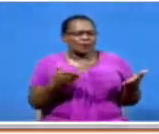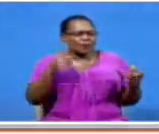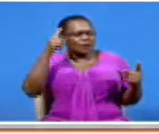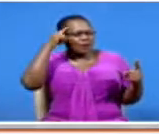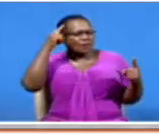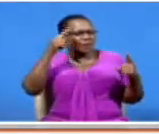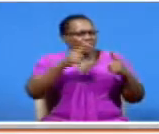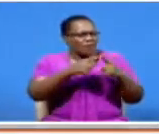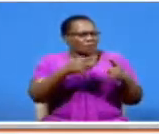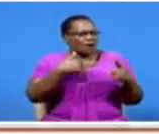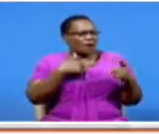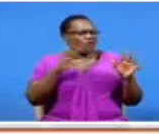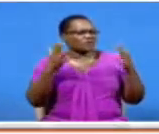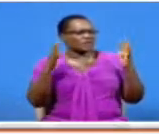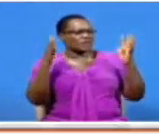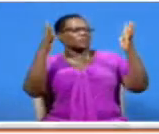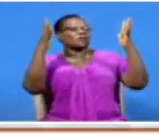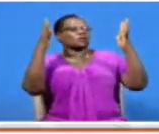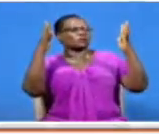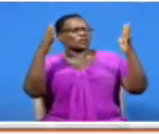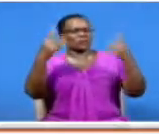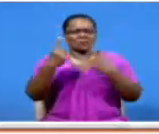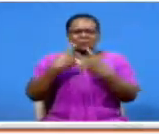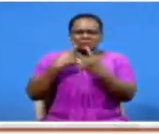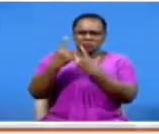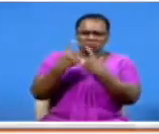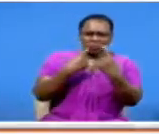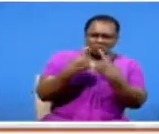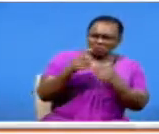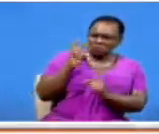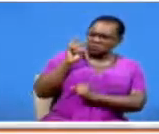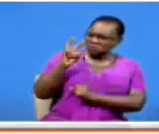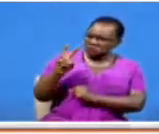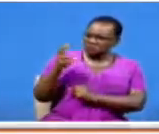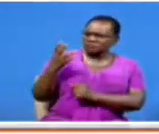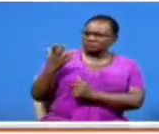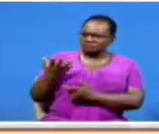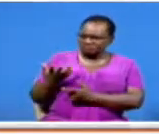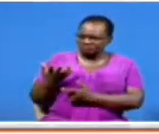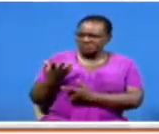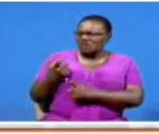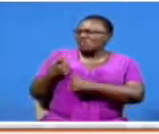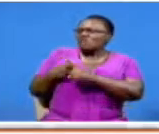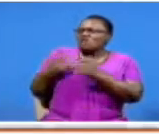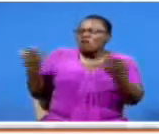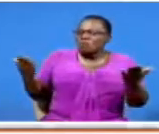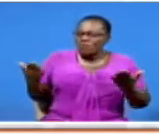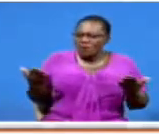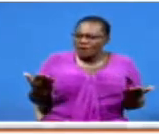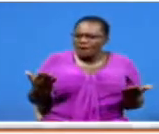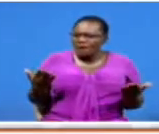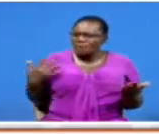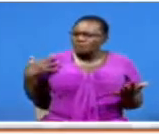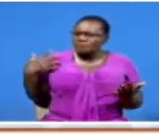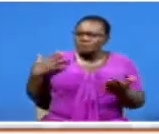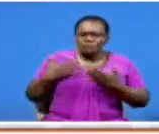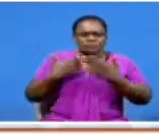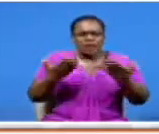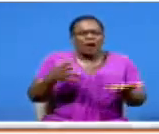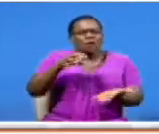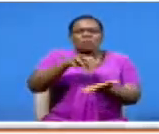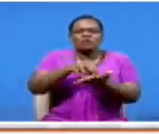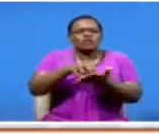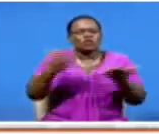ili wana sherehe ya kuzunguza, kuangalia wametoka wapi, wako